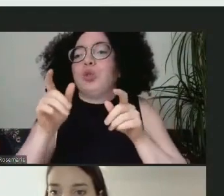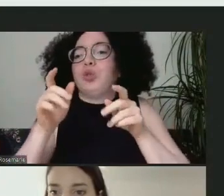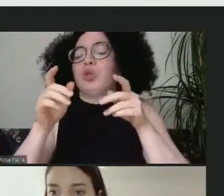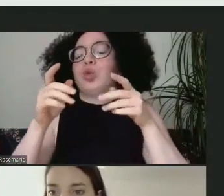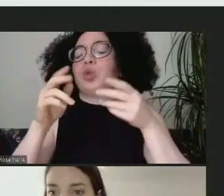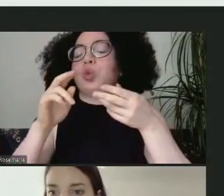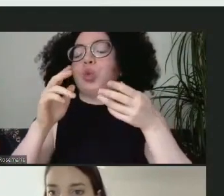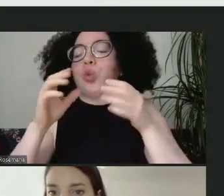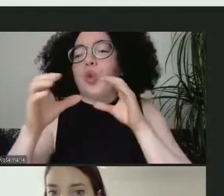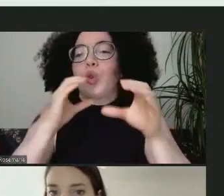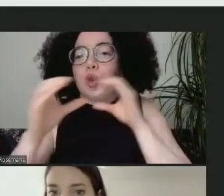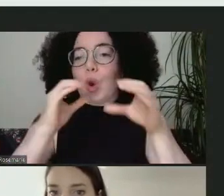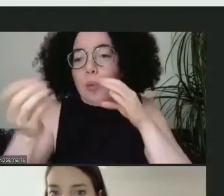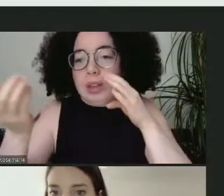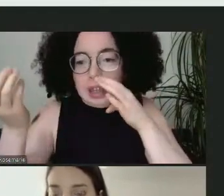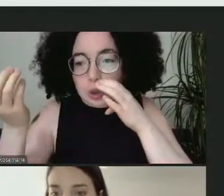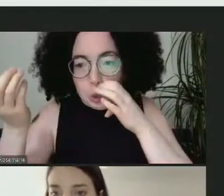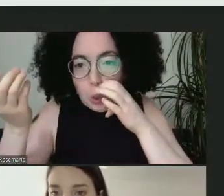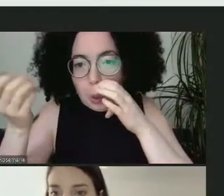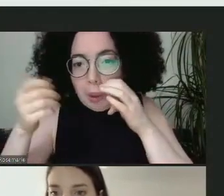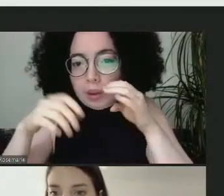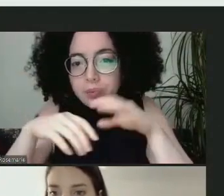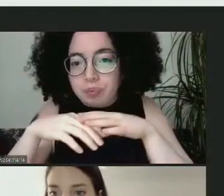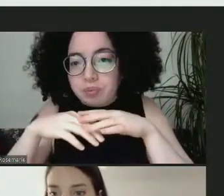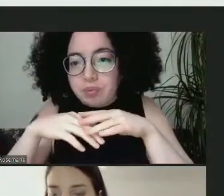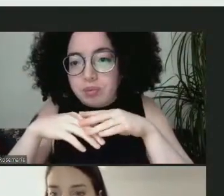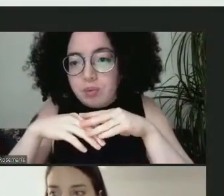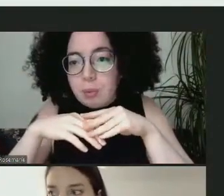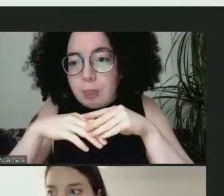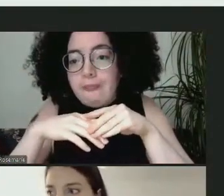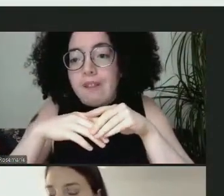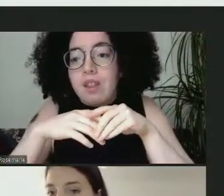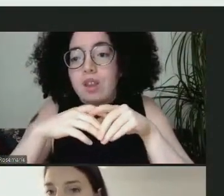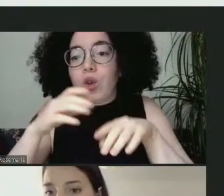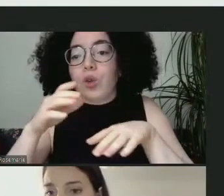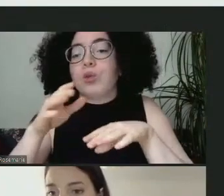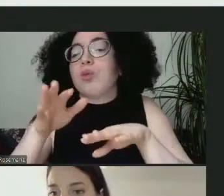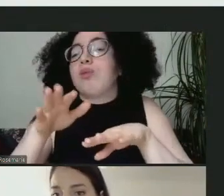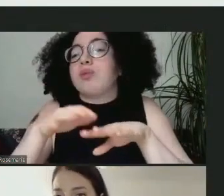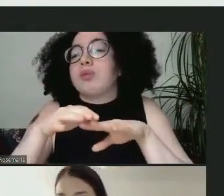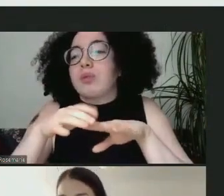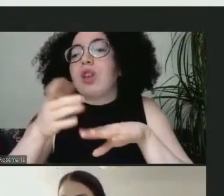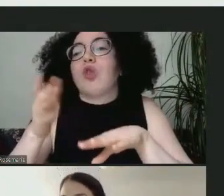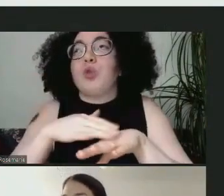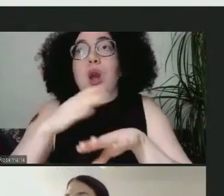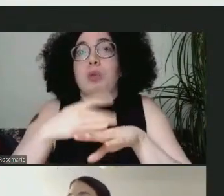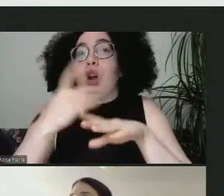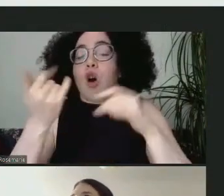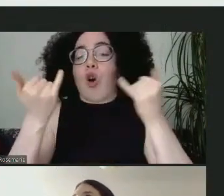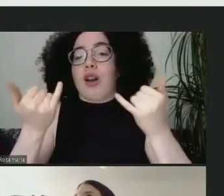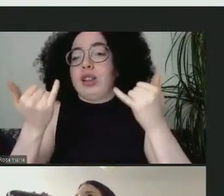Da ist auch eine Plattform, wo Menschen eigentlich gut kommunizieren können. Das ist auch sehr praktisch.